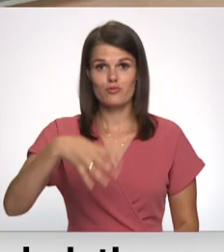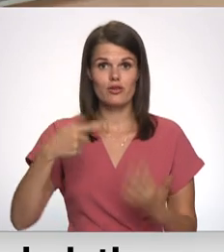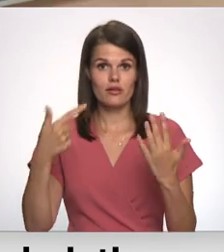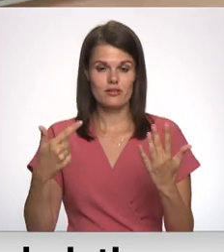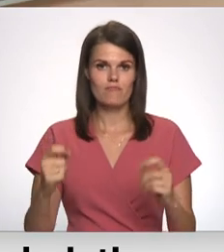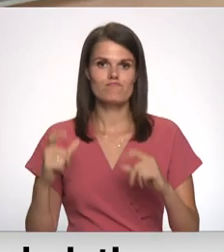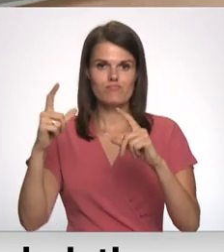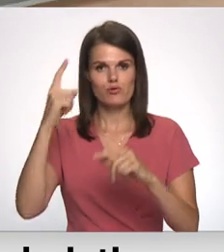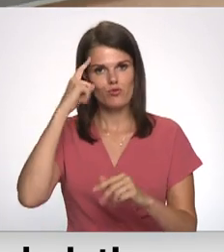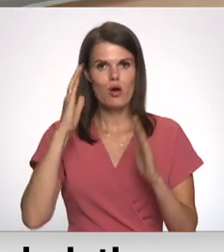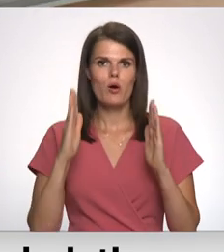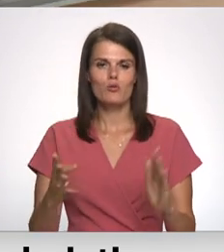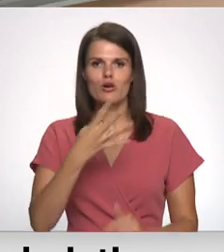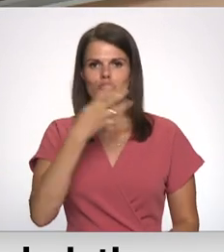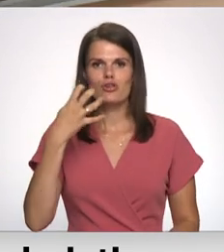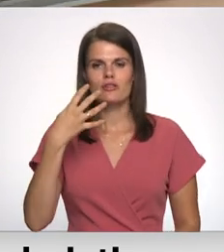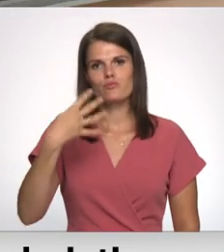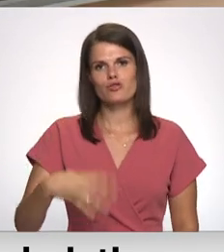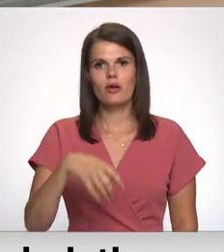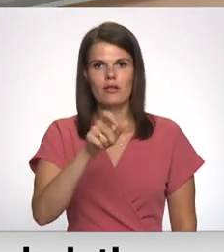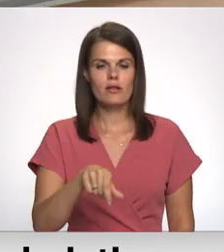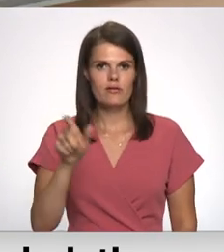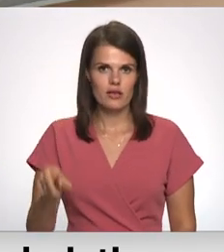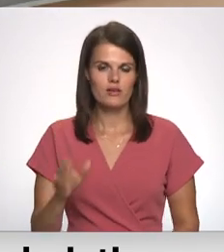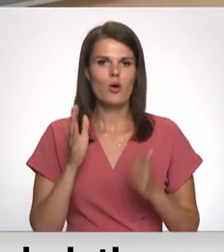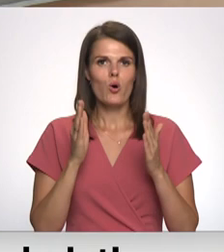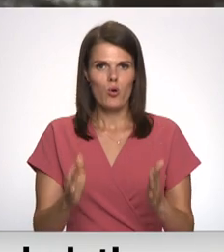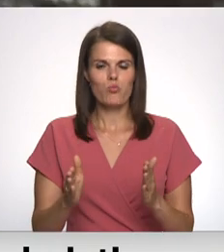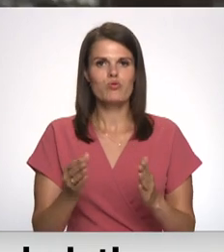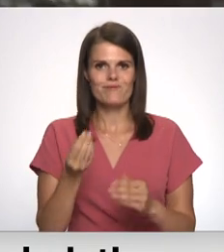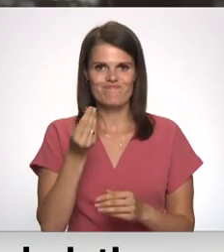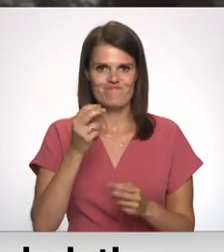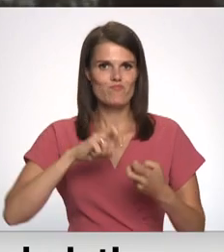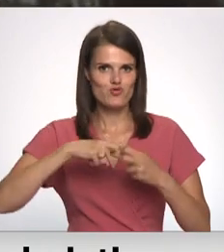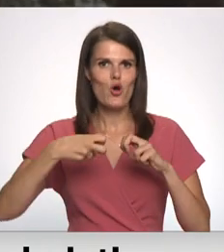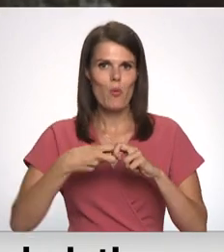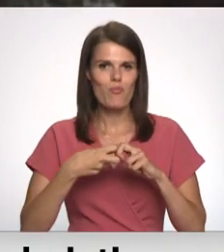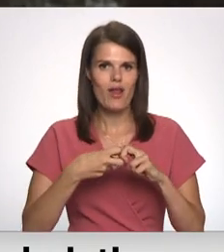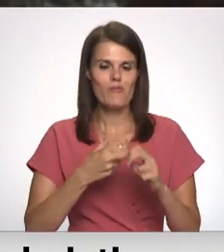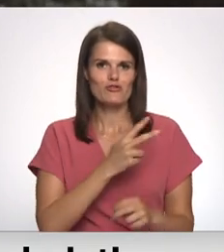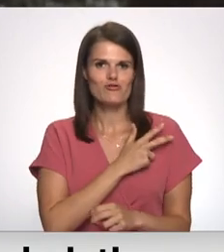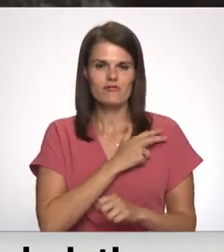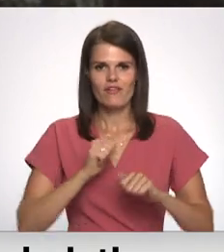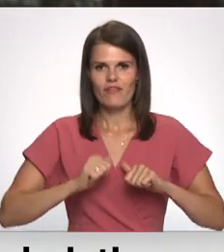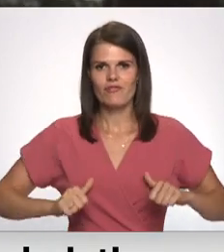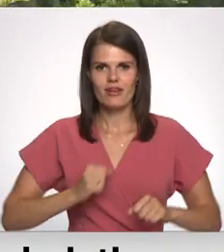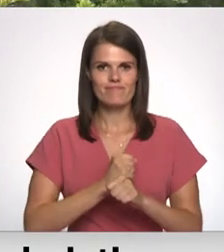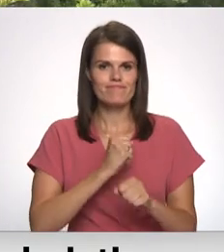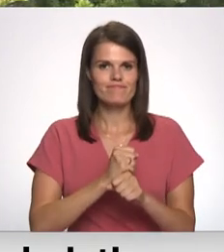palielinātos līdz 440, līdz ar to radot gan fiziskas, gan finansiālas problēmas sociālā dienesta